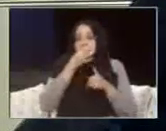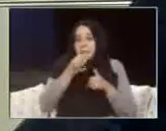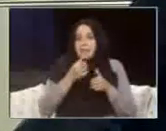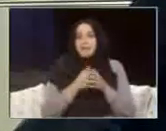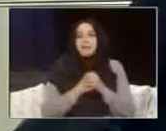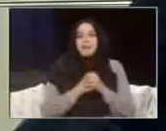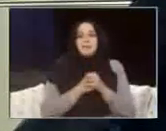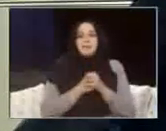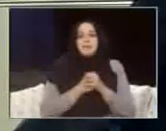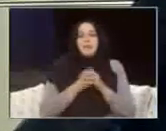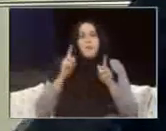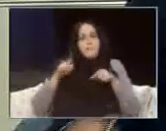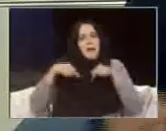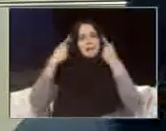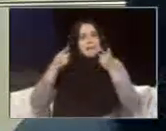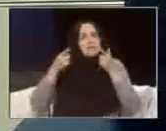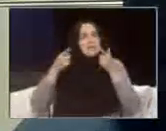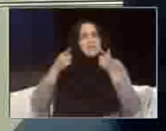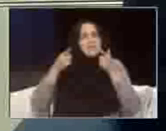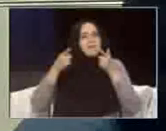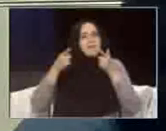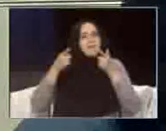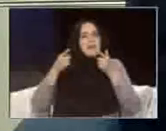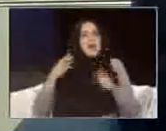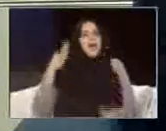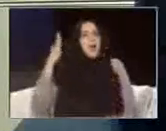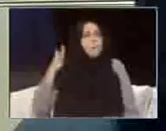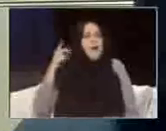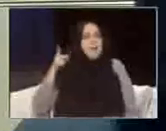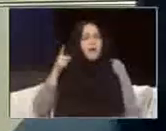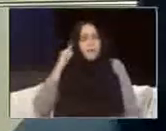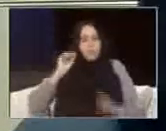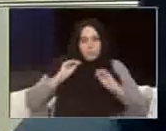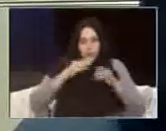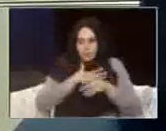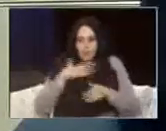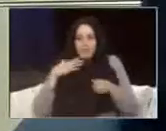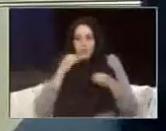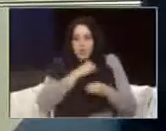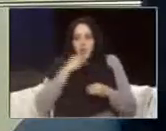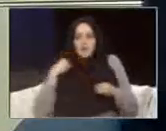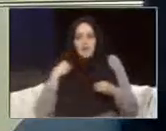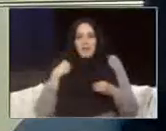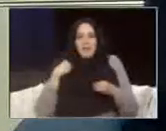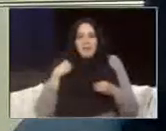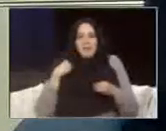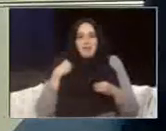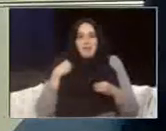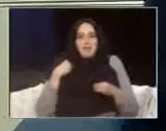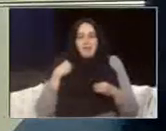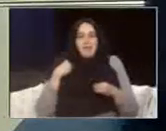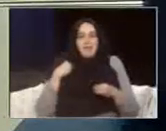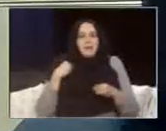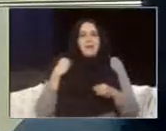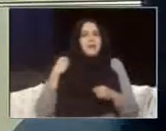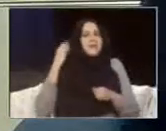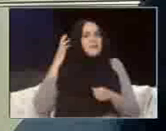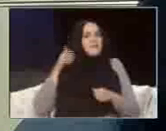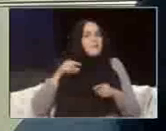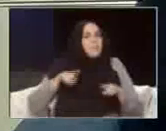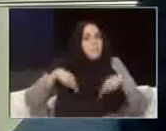إلى البادية لينشأ قوية الجسم، وكانت هذه من عادات العرب أن ترسل أبناءها صغارا